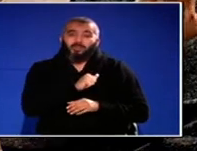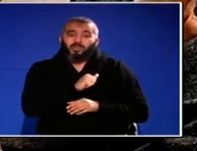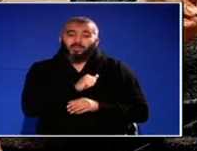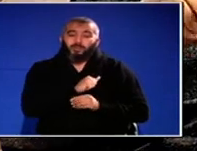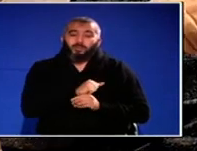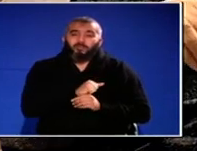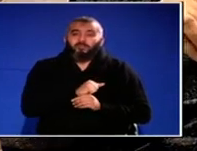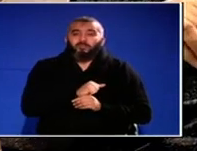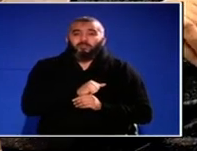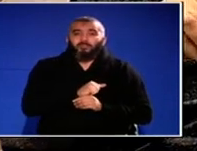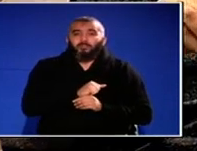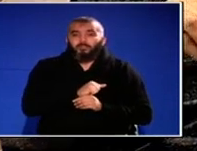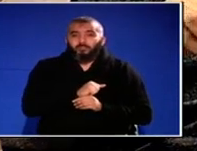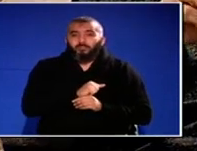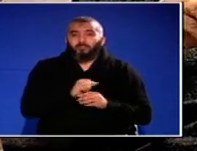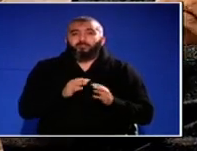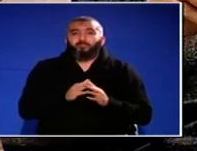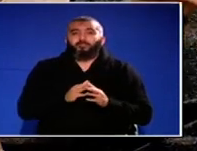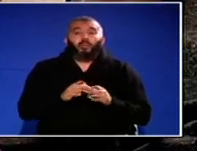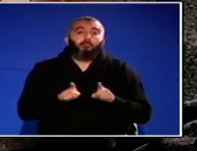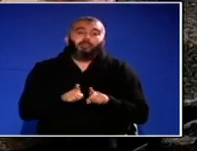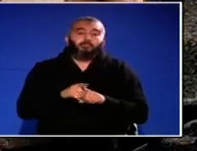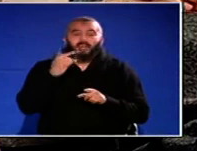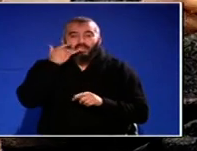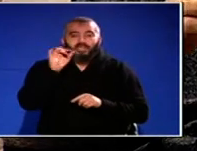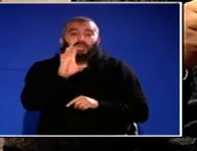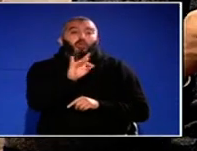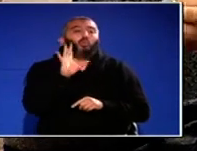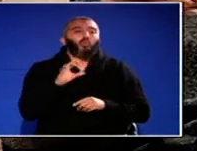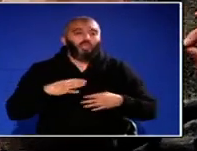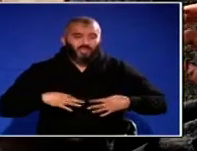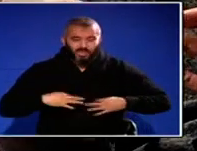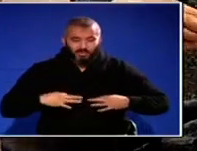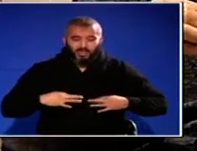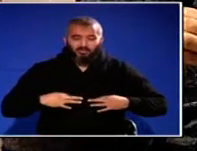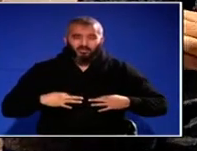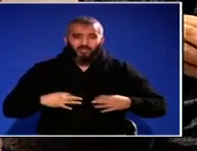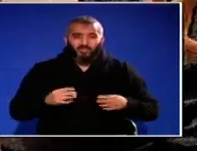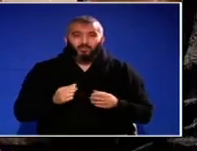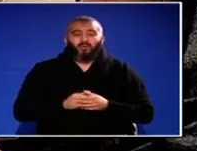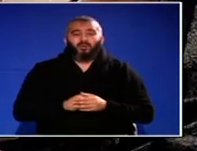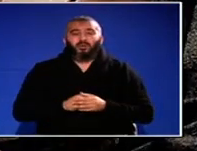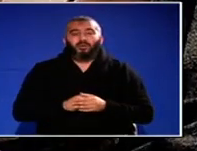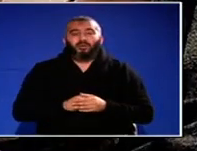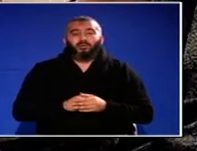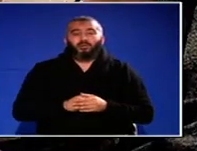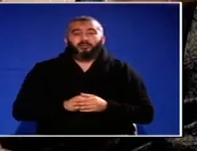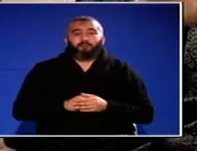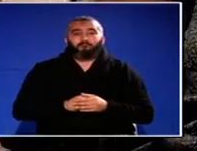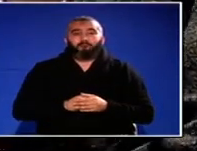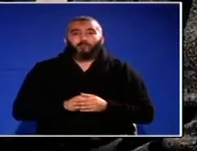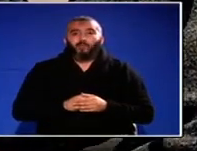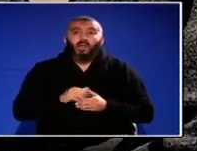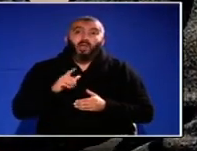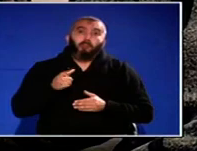الحاله حتى واذا تنجس الثياب، لان البعض مثلا العلماء يقول يدير قطنه يدير كذا يدير كذا، وان كان احنا عندنا في المذهب